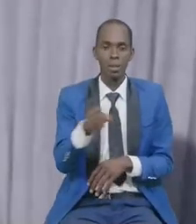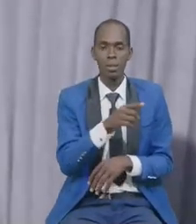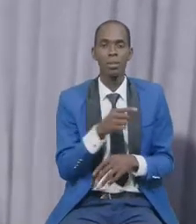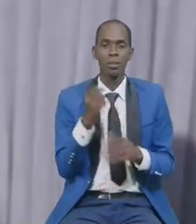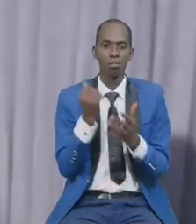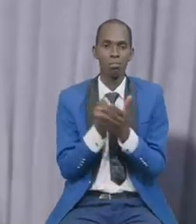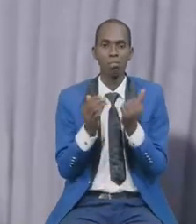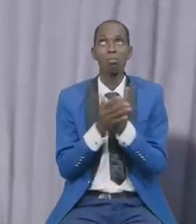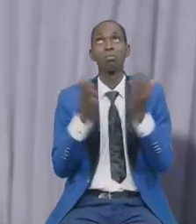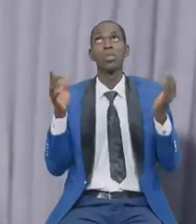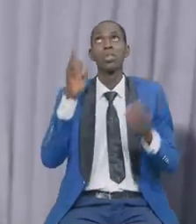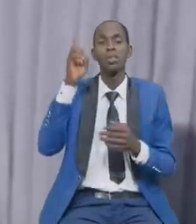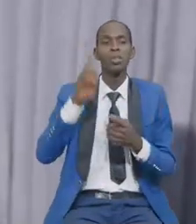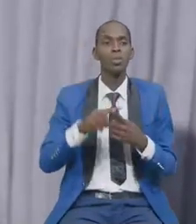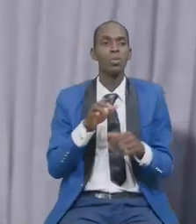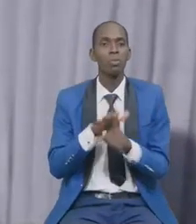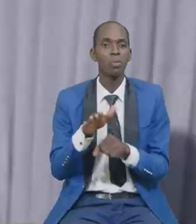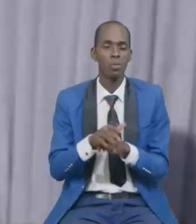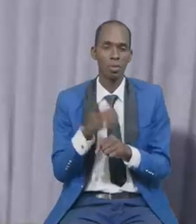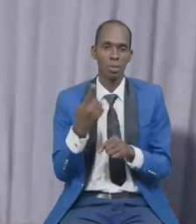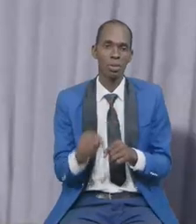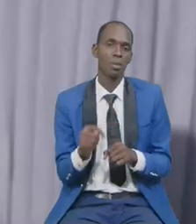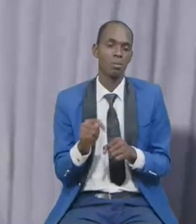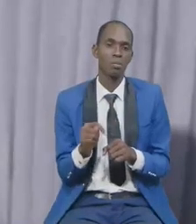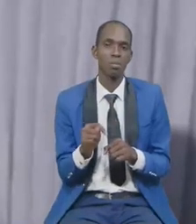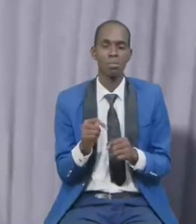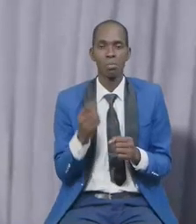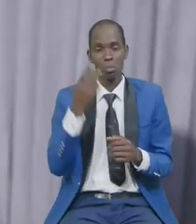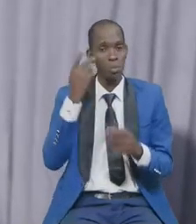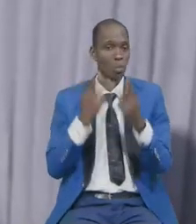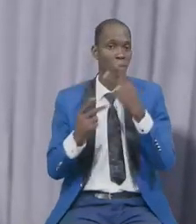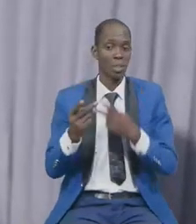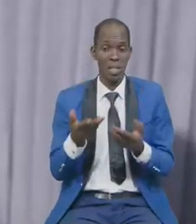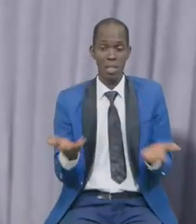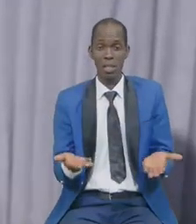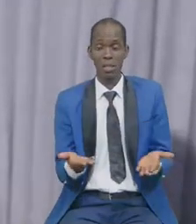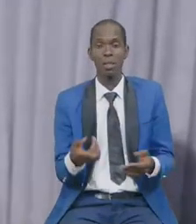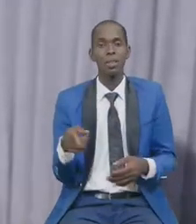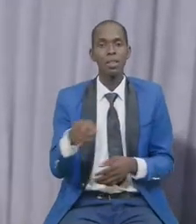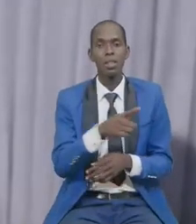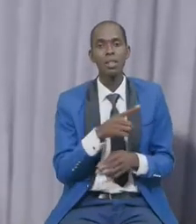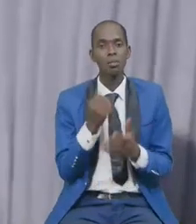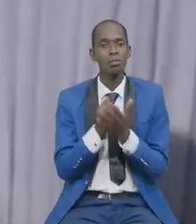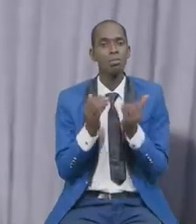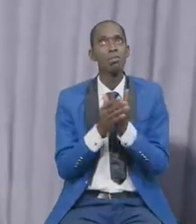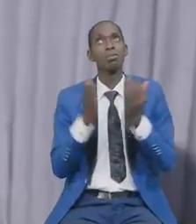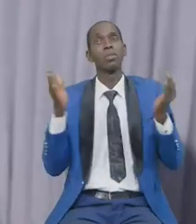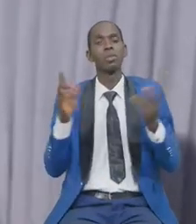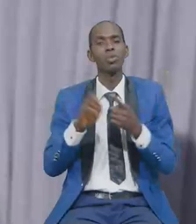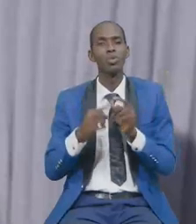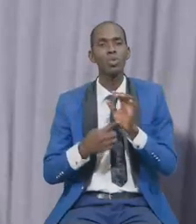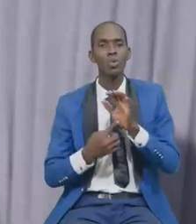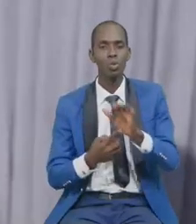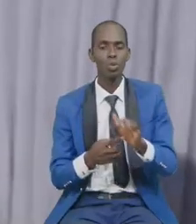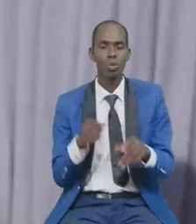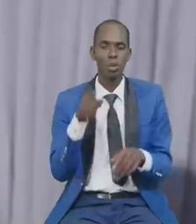Ainsi que les deux malfaiteurs, ils le crucifièrent pour montrer que c'est l'agneau